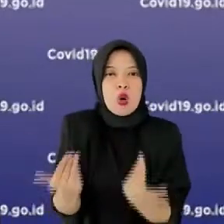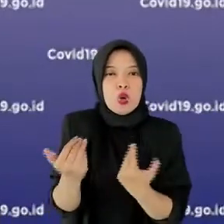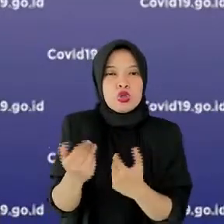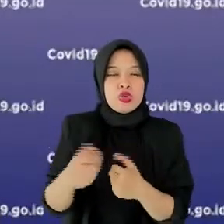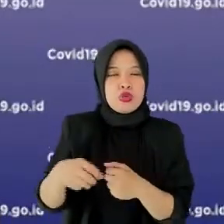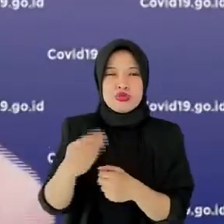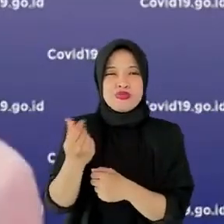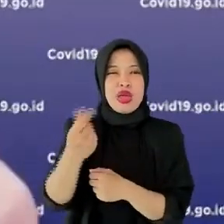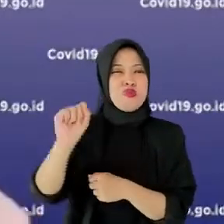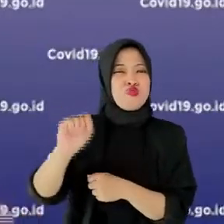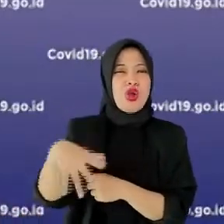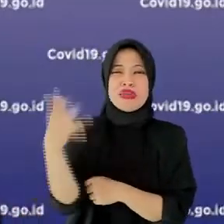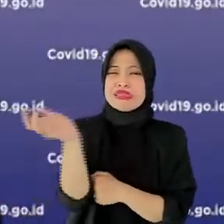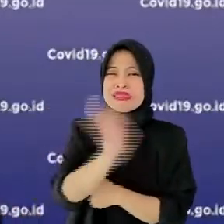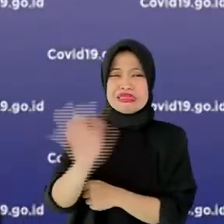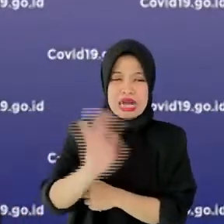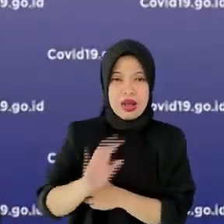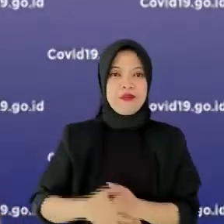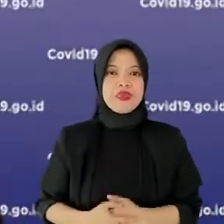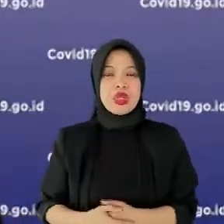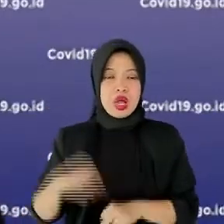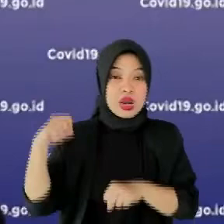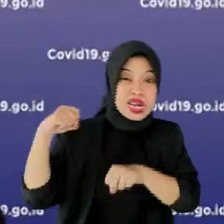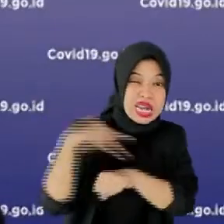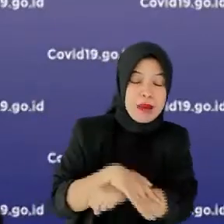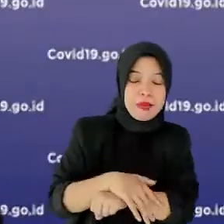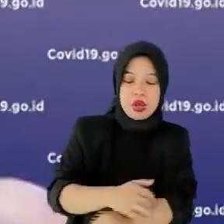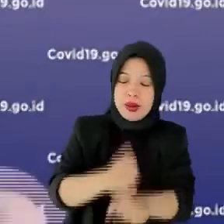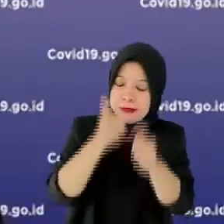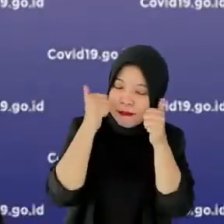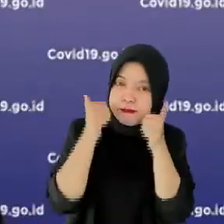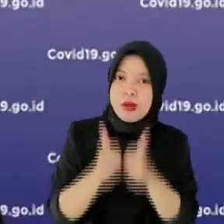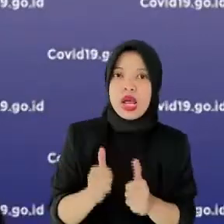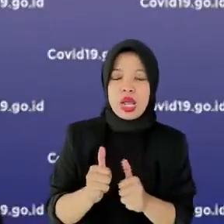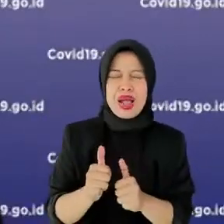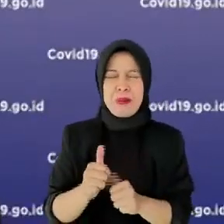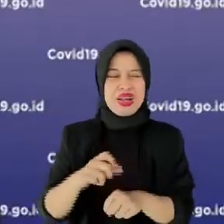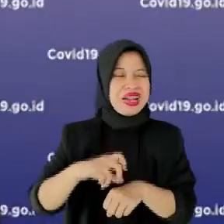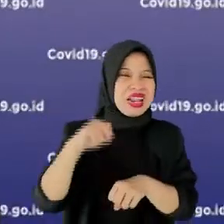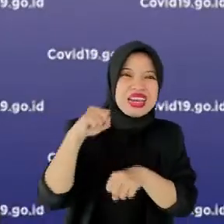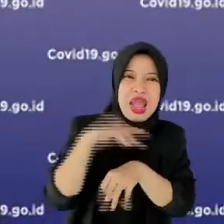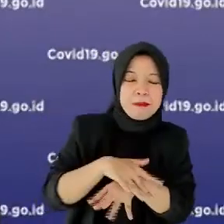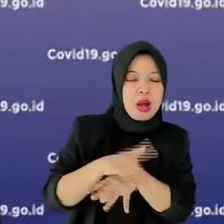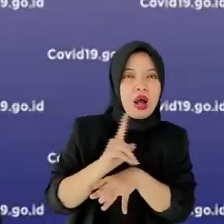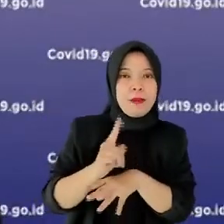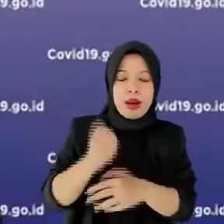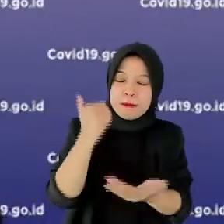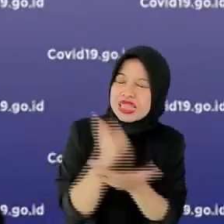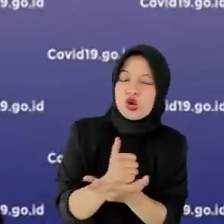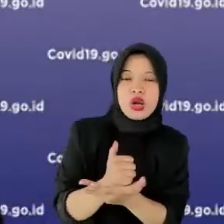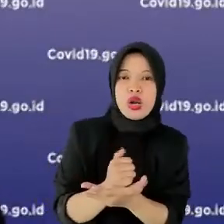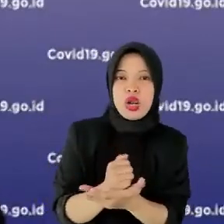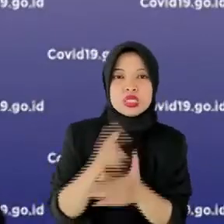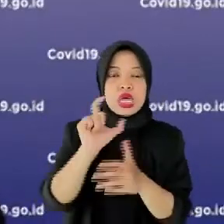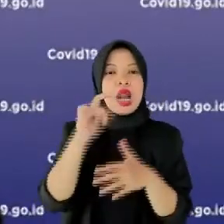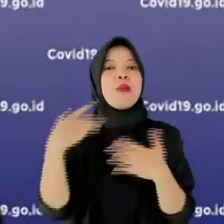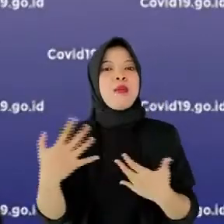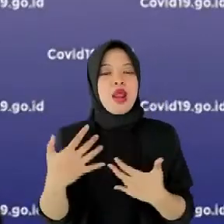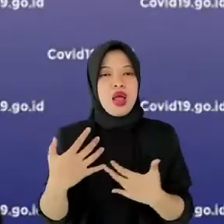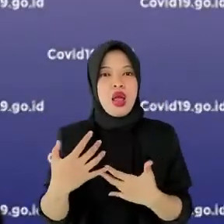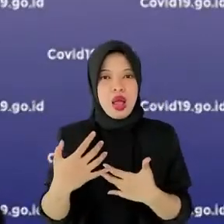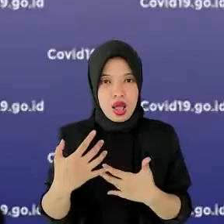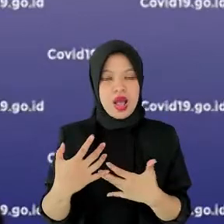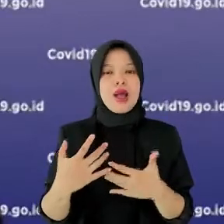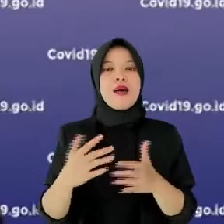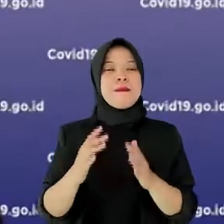yang murah. Betul. Yang paling cost efektif, paling efisien, paling benar untuk mengatasi ini adalah